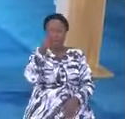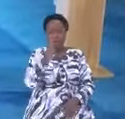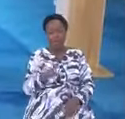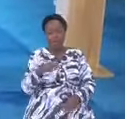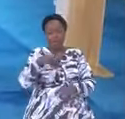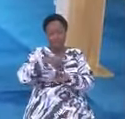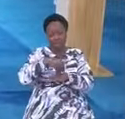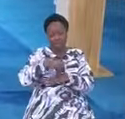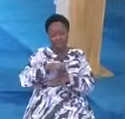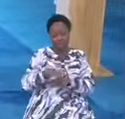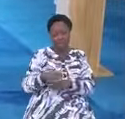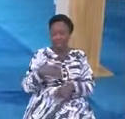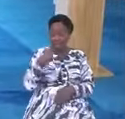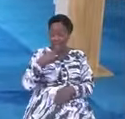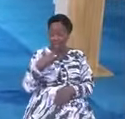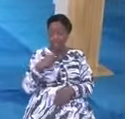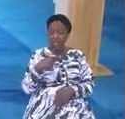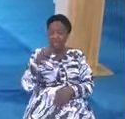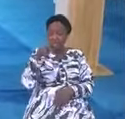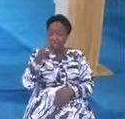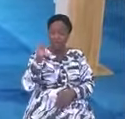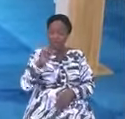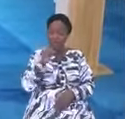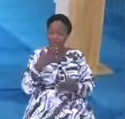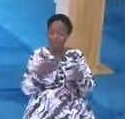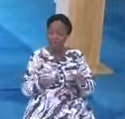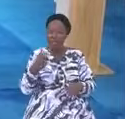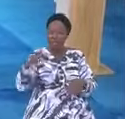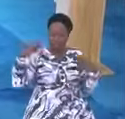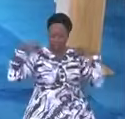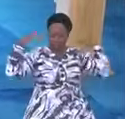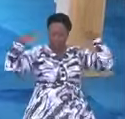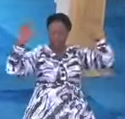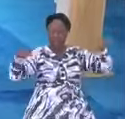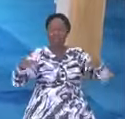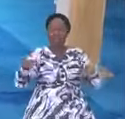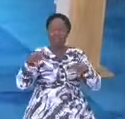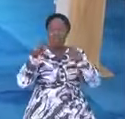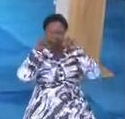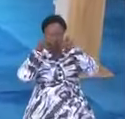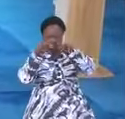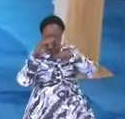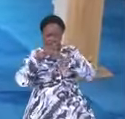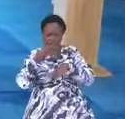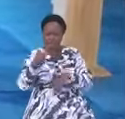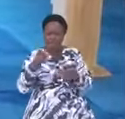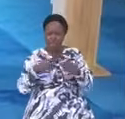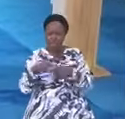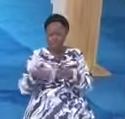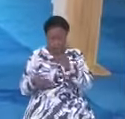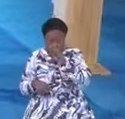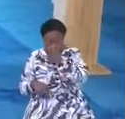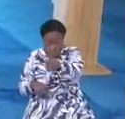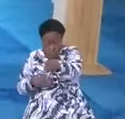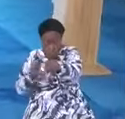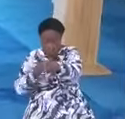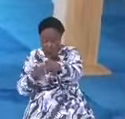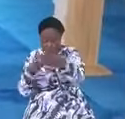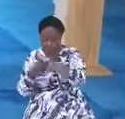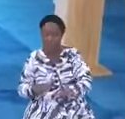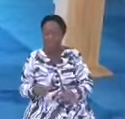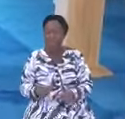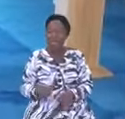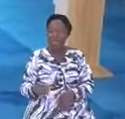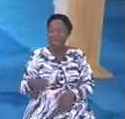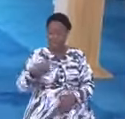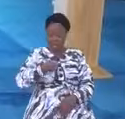ne doit pas périr les acteurs regardent et disent que toi tu ne vas pas périr moi je te regarde